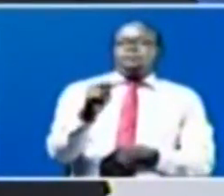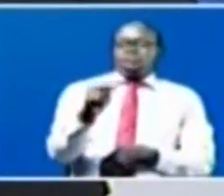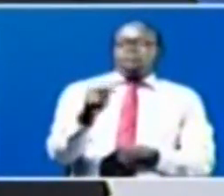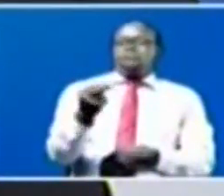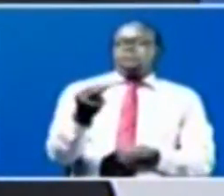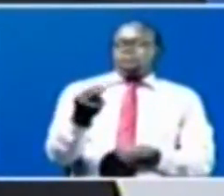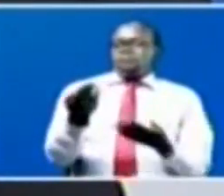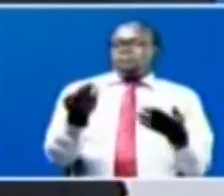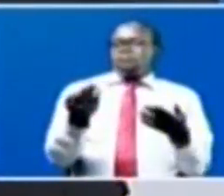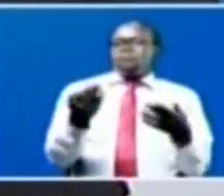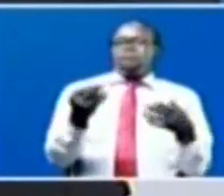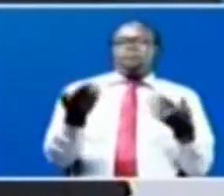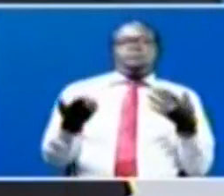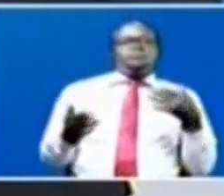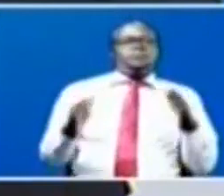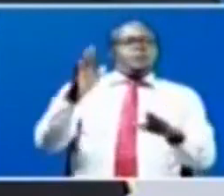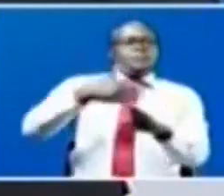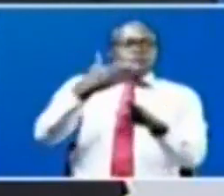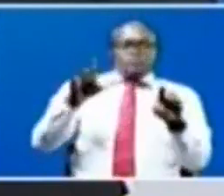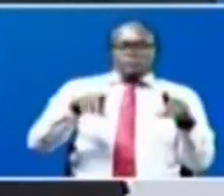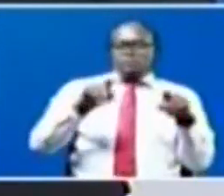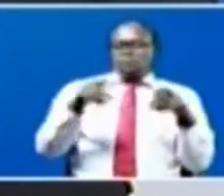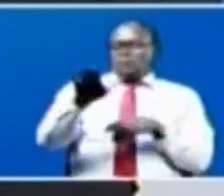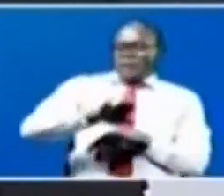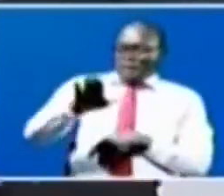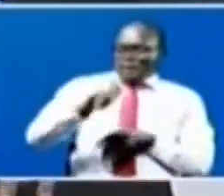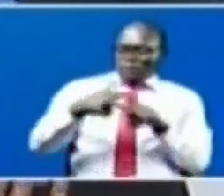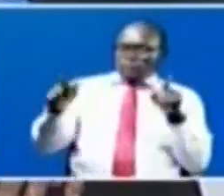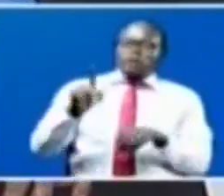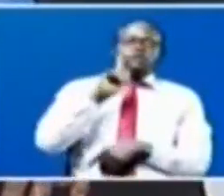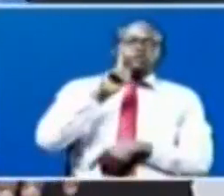Burudani. Ligi kuu hiyo ya taifa ambayo inabisha hodi kutokea hapo kesho. Na mwingine kwa